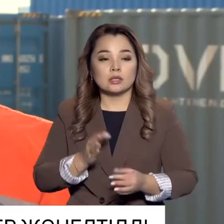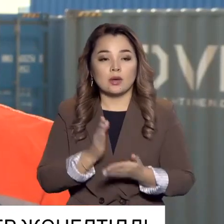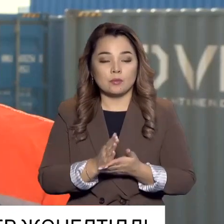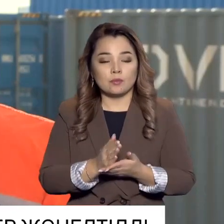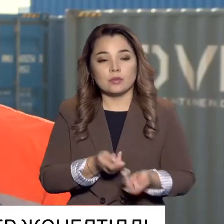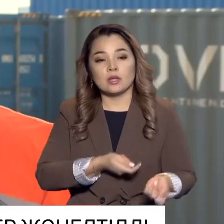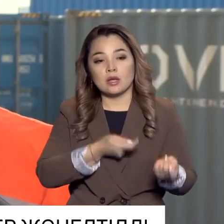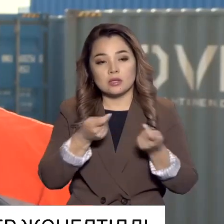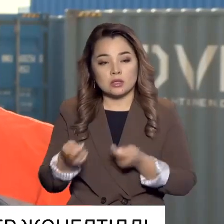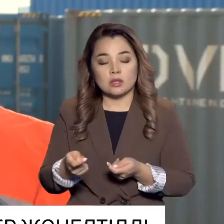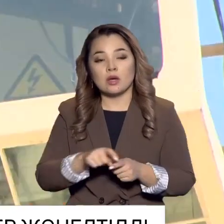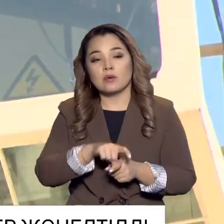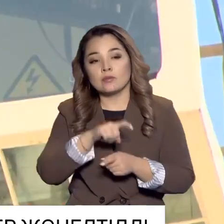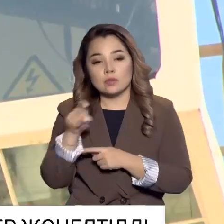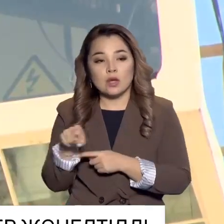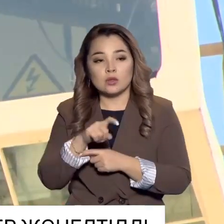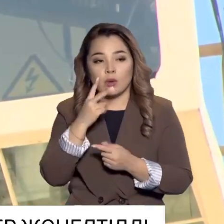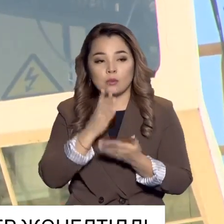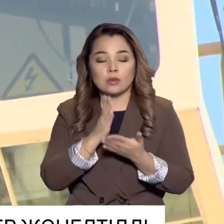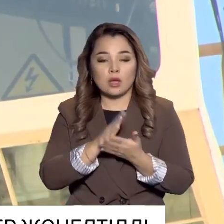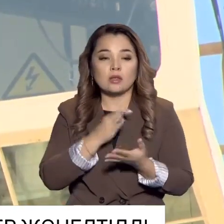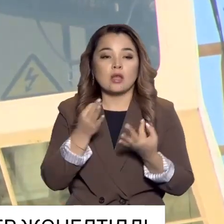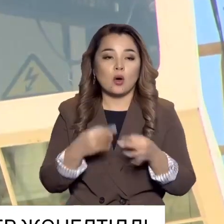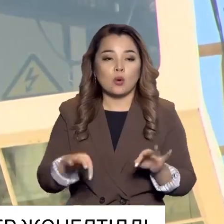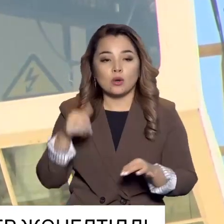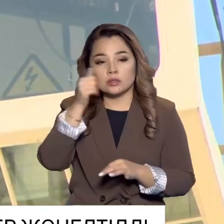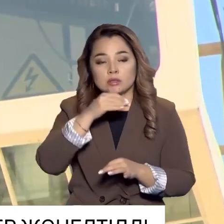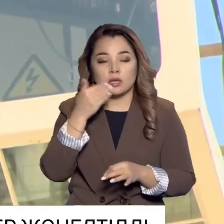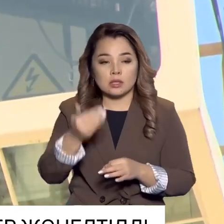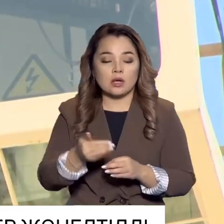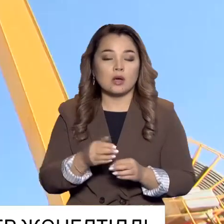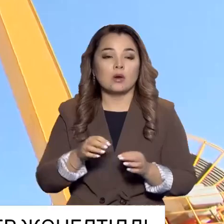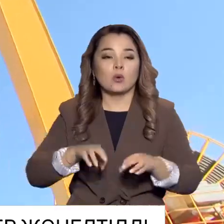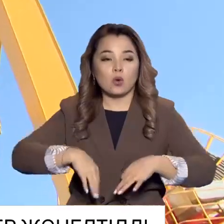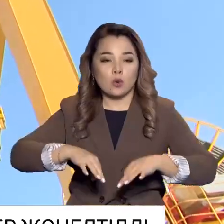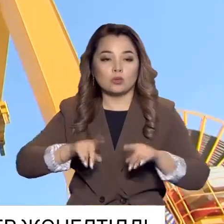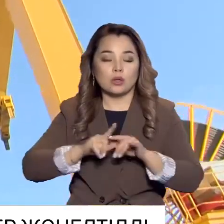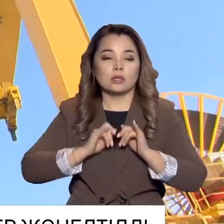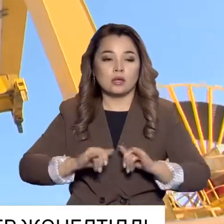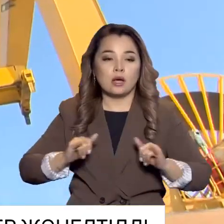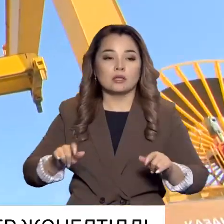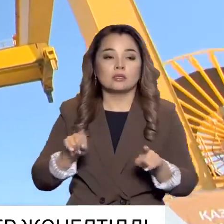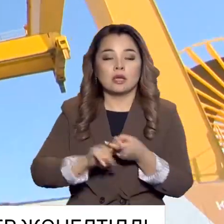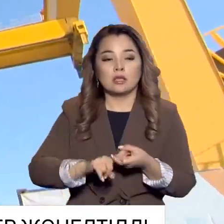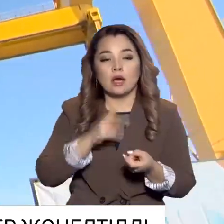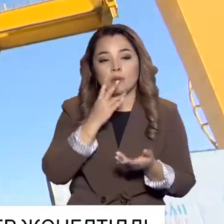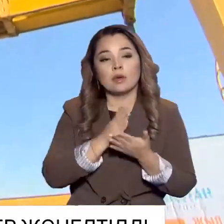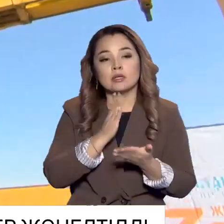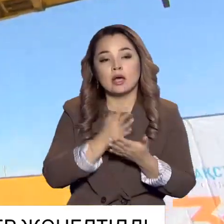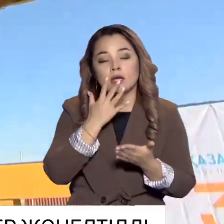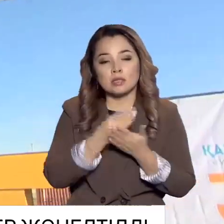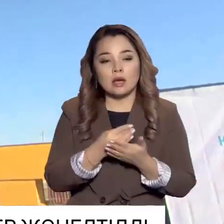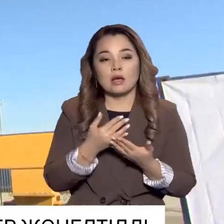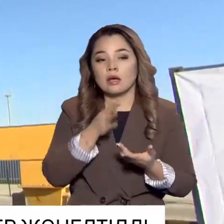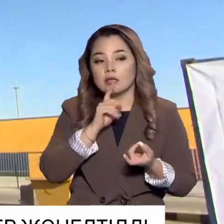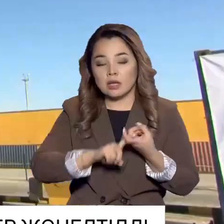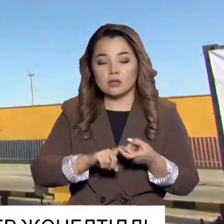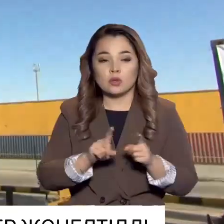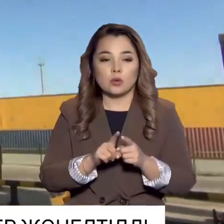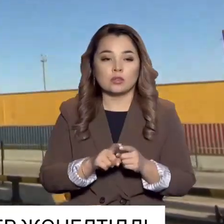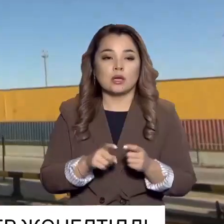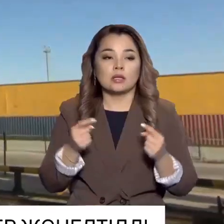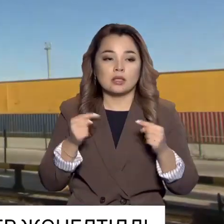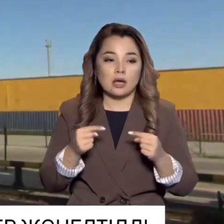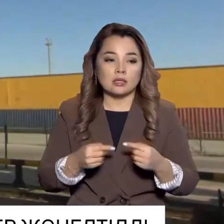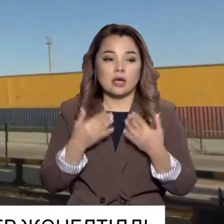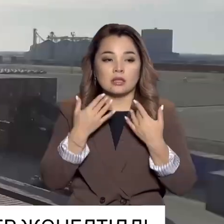түсіруге қауқарымыз бар. Тәуелсіздік жылдарында көлік саласын дамытуға қатысты стратегияға сәйкес елімізде заман талабына сай темір жол